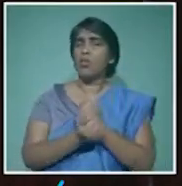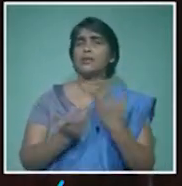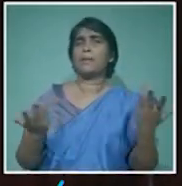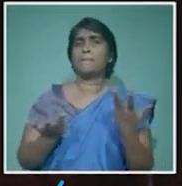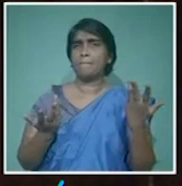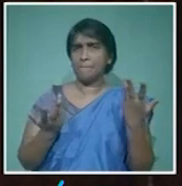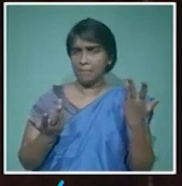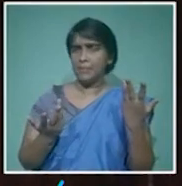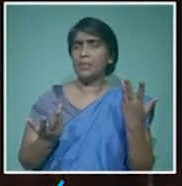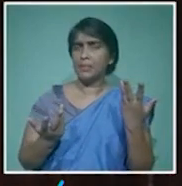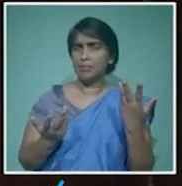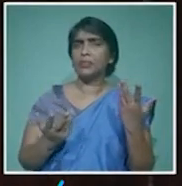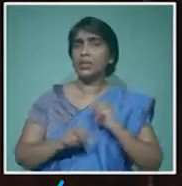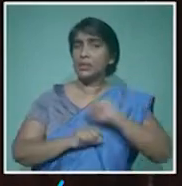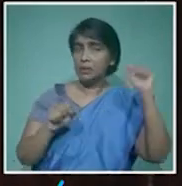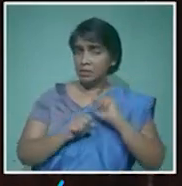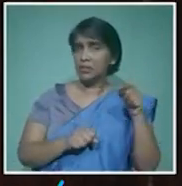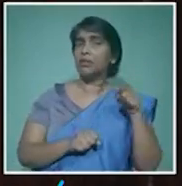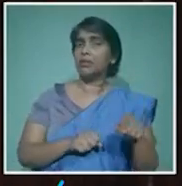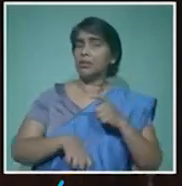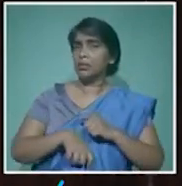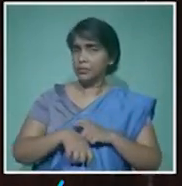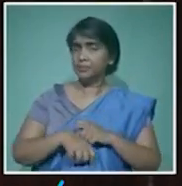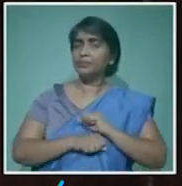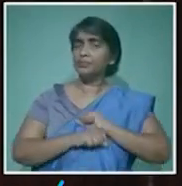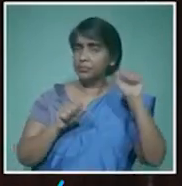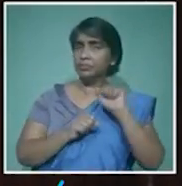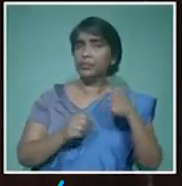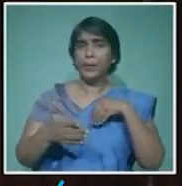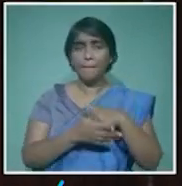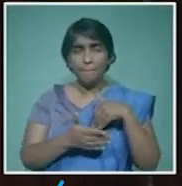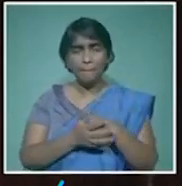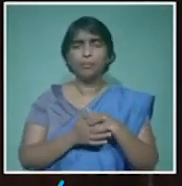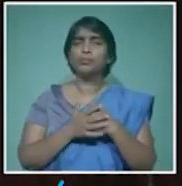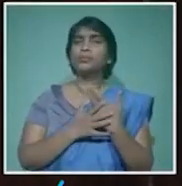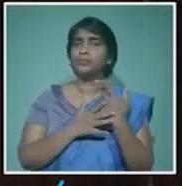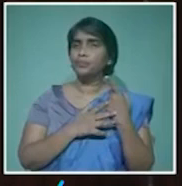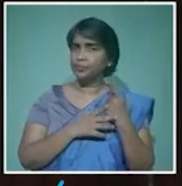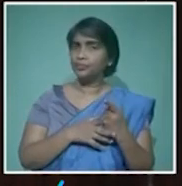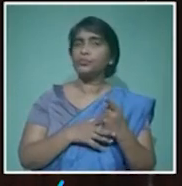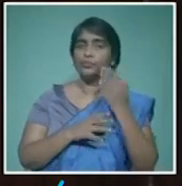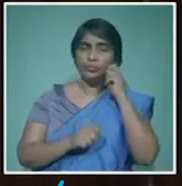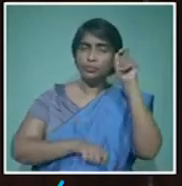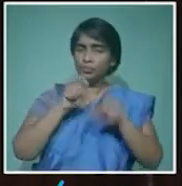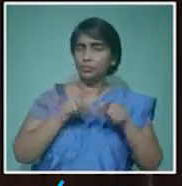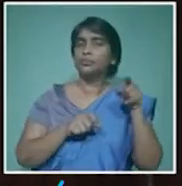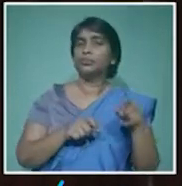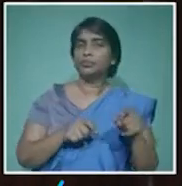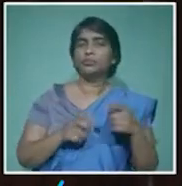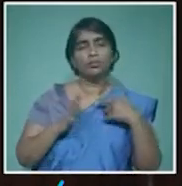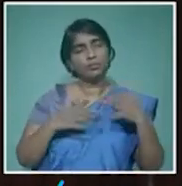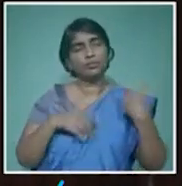වෙලා තියෙනවා. අරගලකාරයන්ට ඒ වෙලාවේදී අරගලේ පීඩාවට පත් වෙලා හිටපු සාමාන්‍ය ජනතාව මම